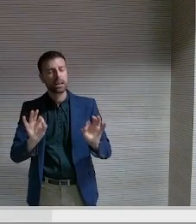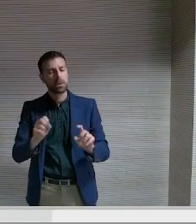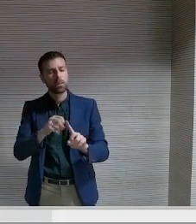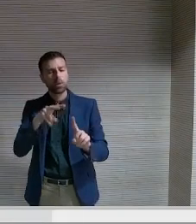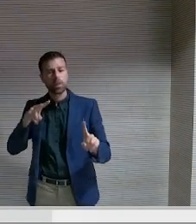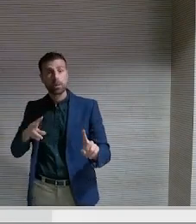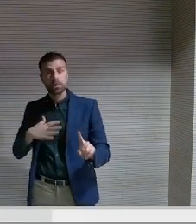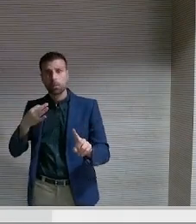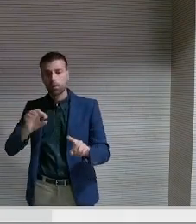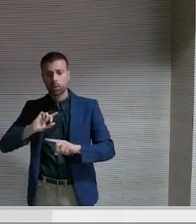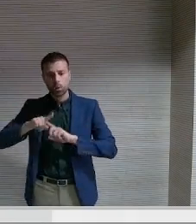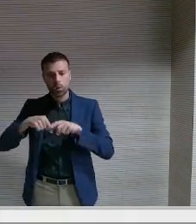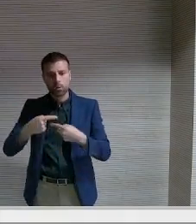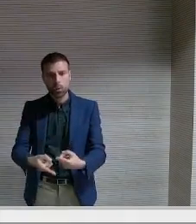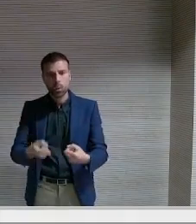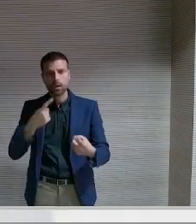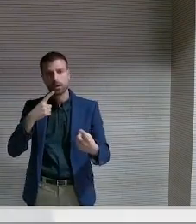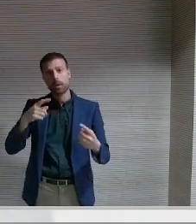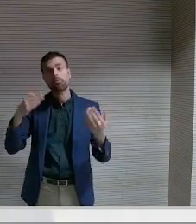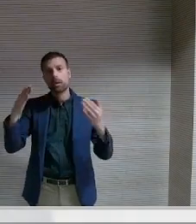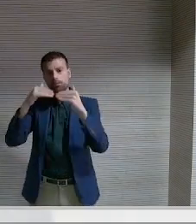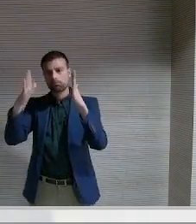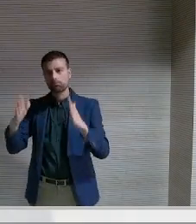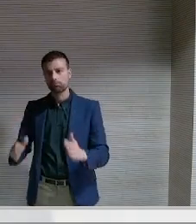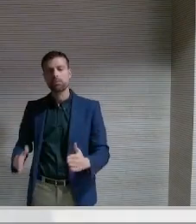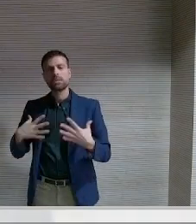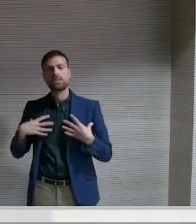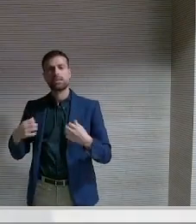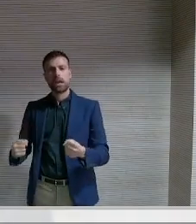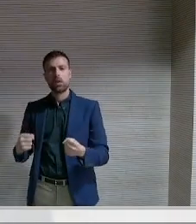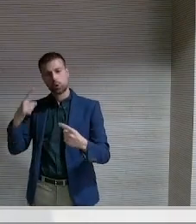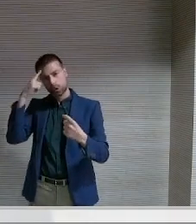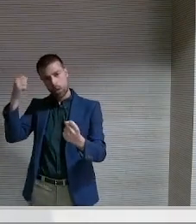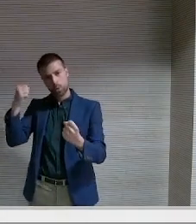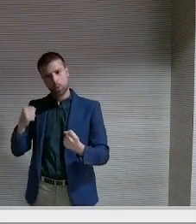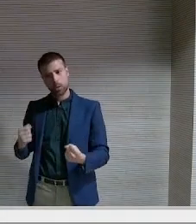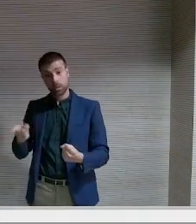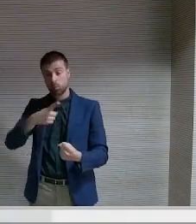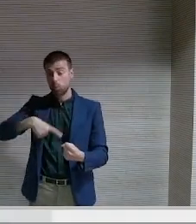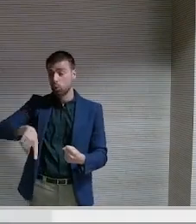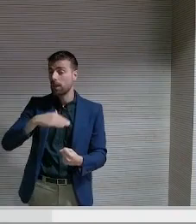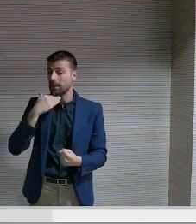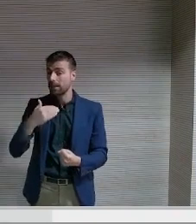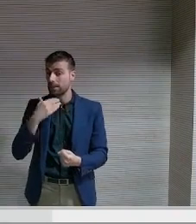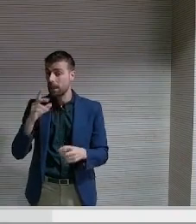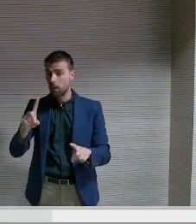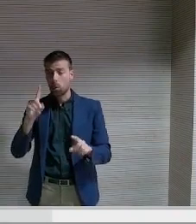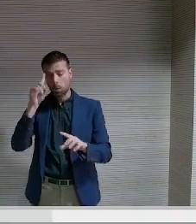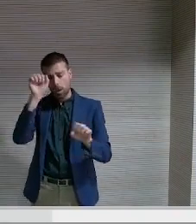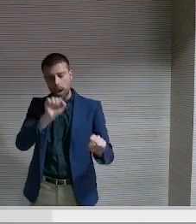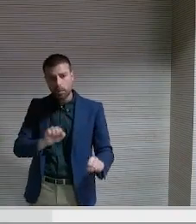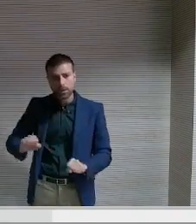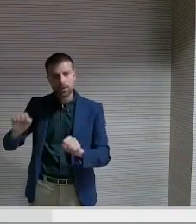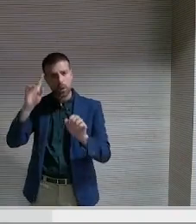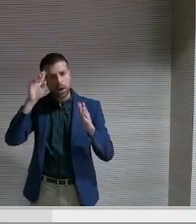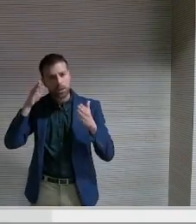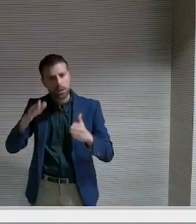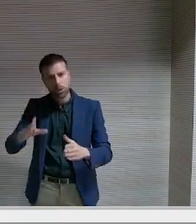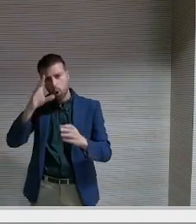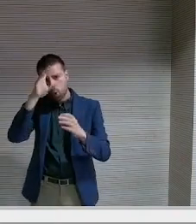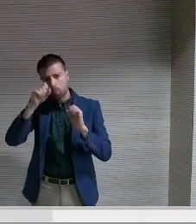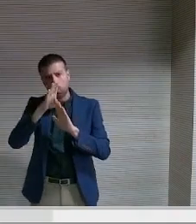vista puguin marcar les autoritats sanitàries. I com saben, doncs s'ha avançat la previsió i l'actuació i els protocols en